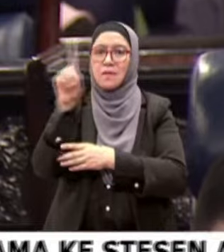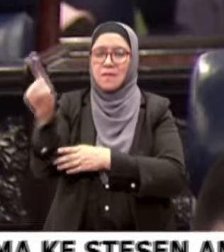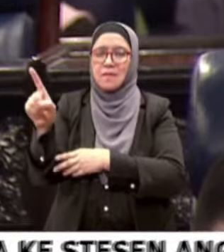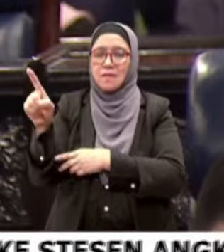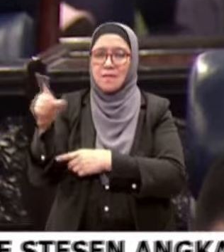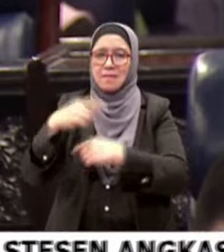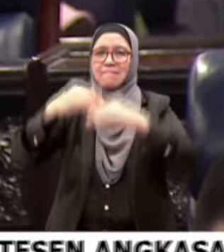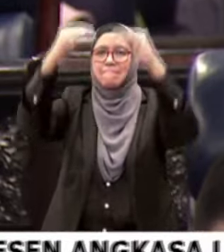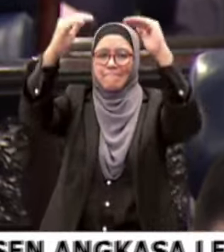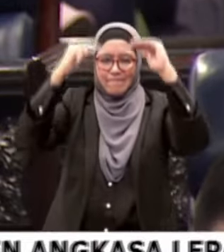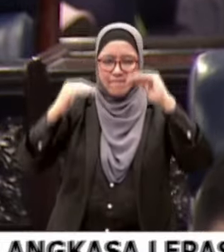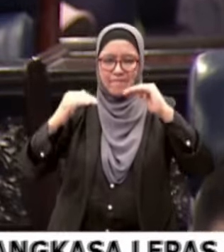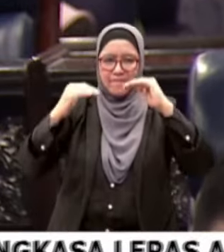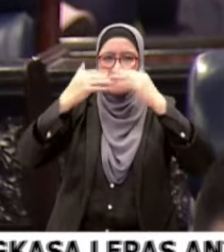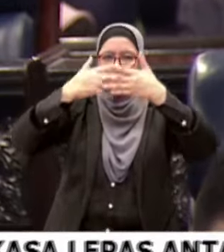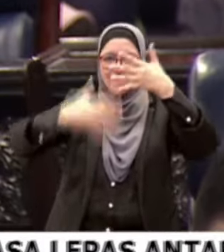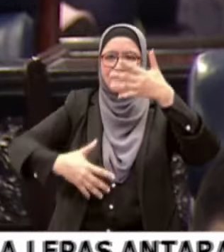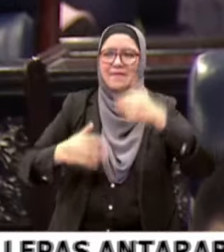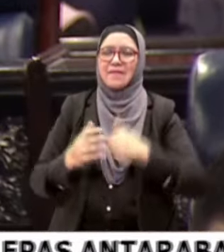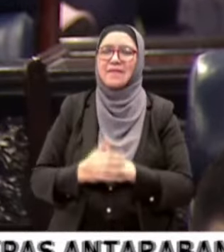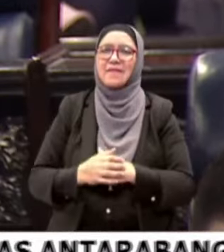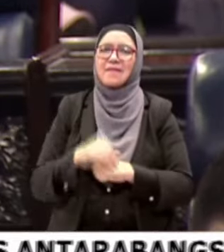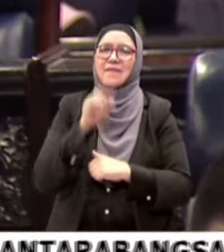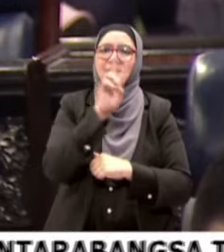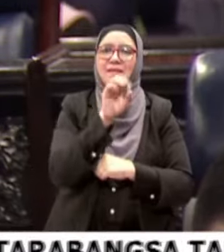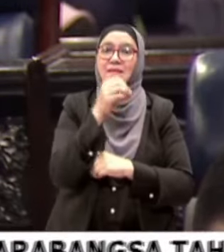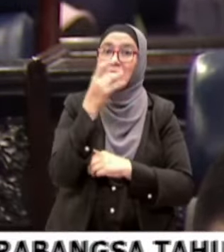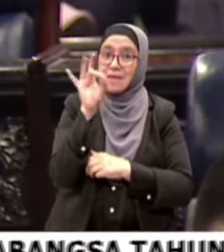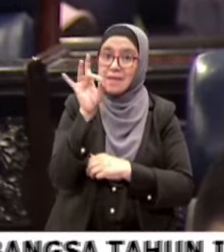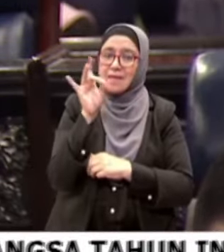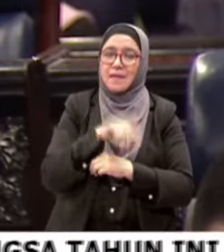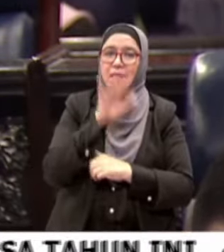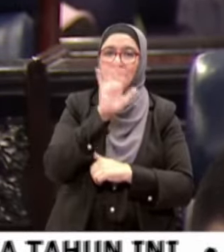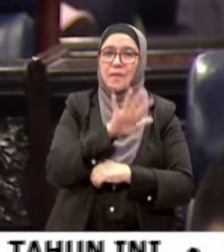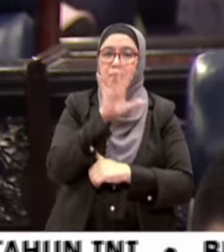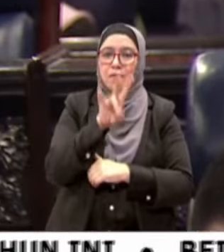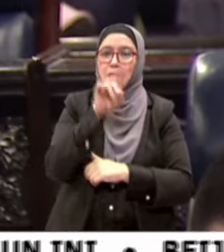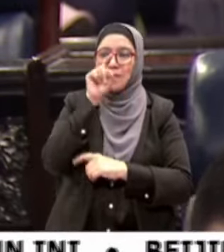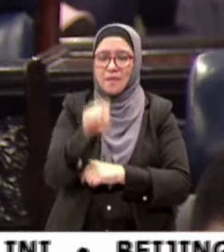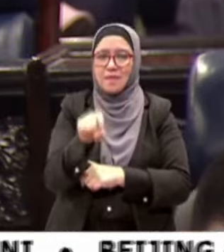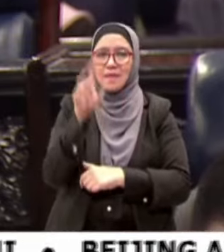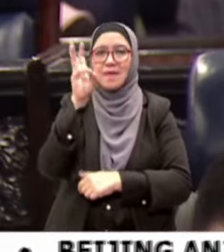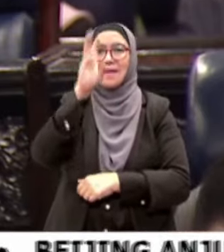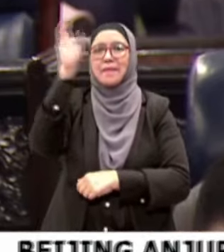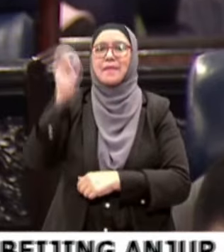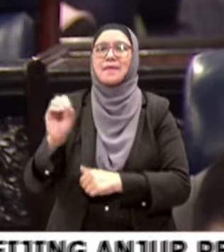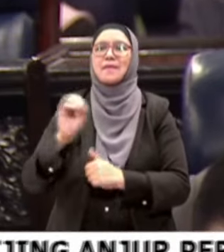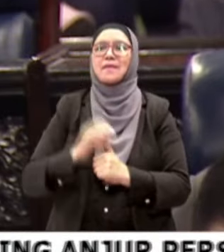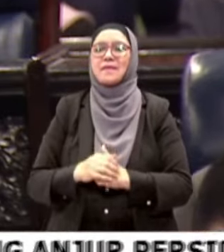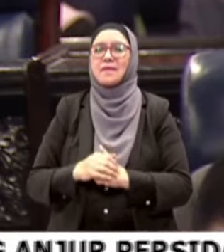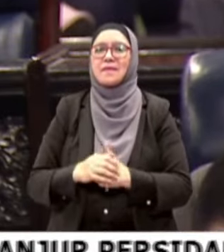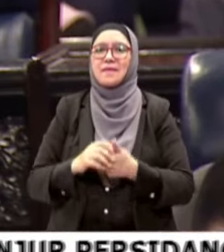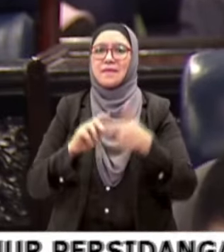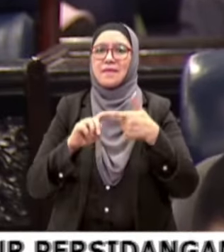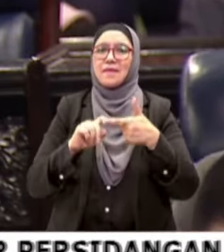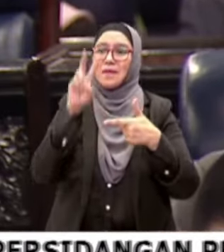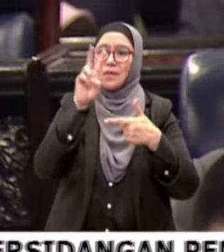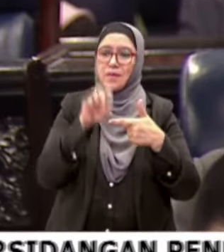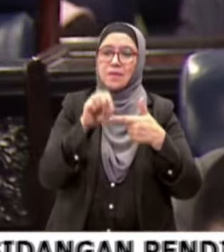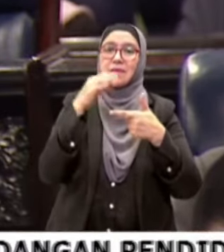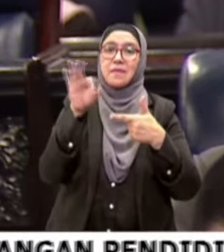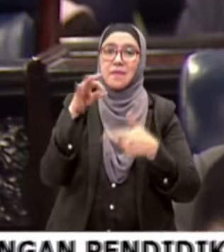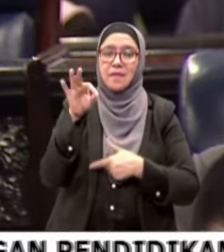berikut 2018 57 kepulauan 600 2019